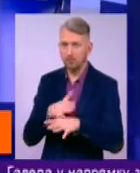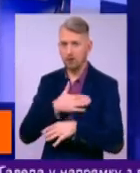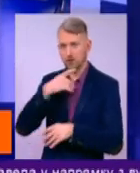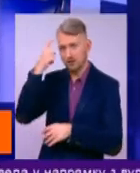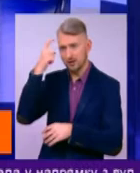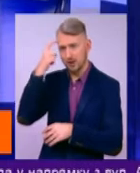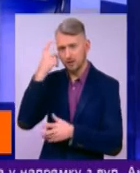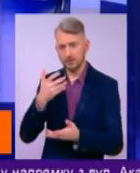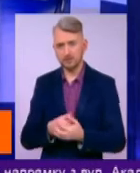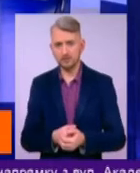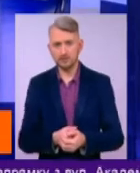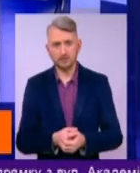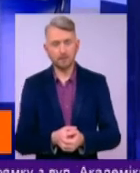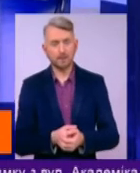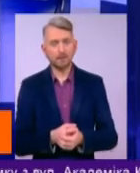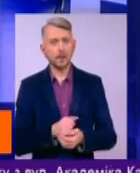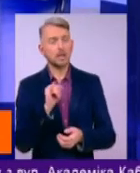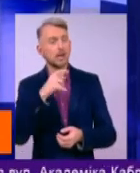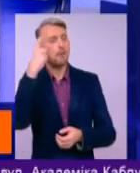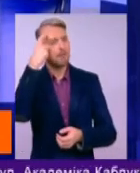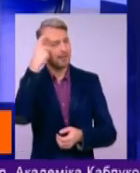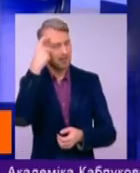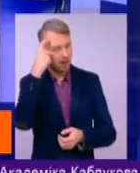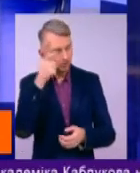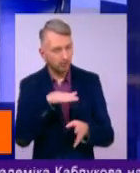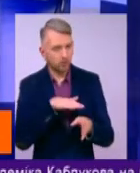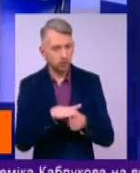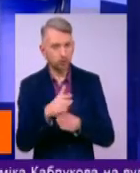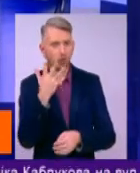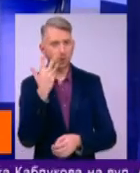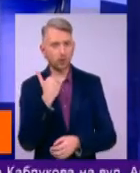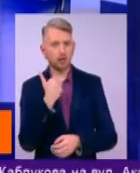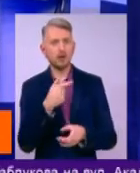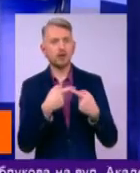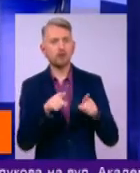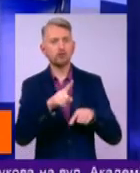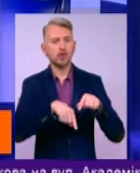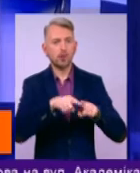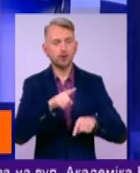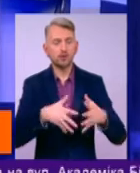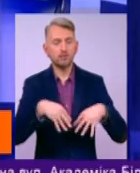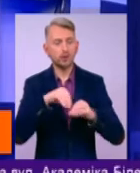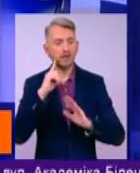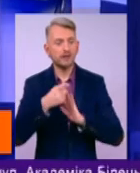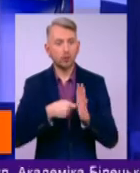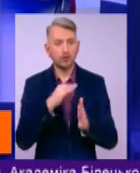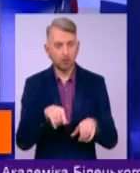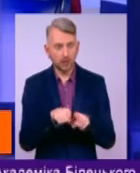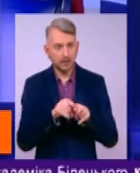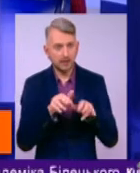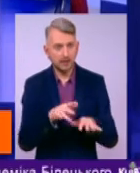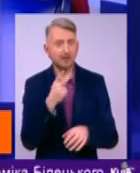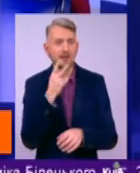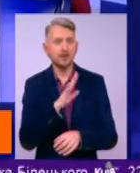ментальними включеннями? І ментальні, абсолютно, коли інші родичі в родині дізнаються про такі дії, не